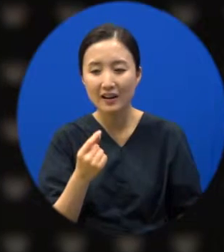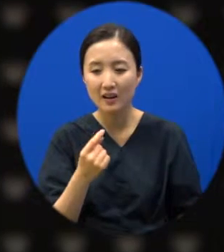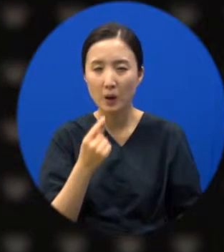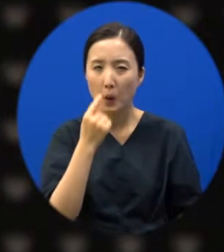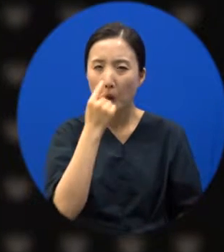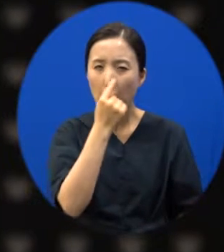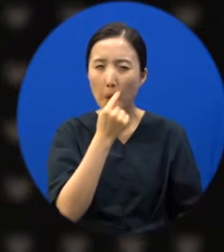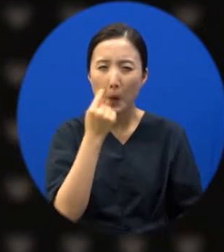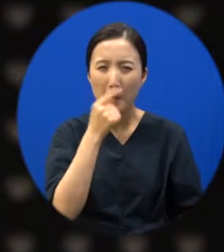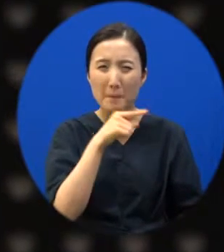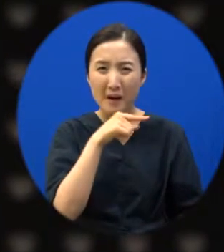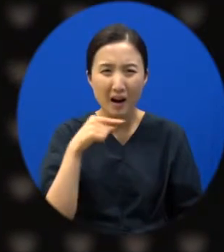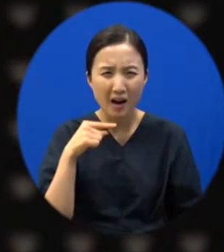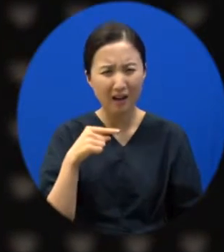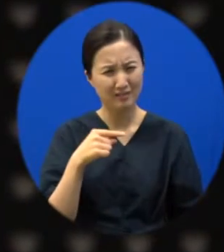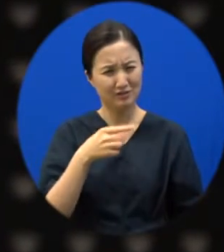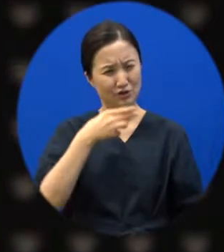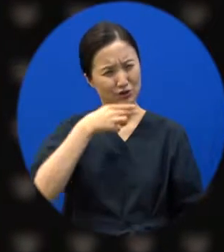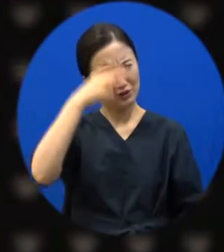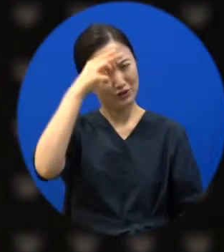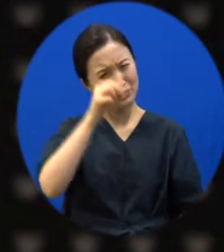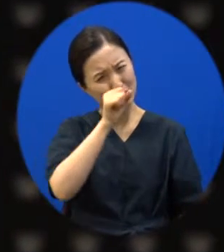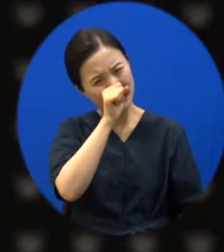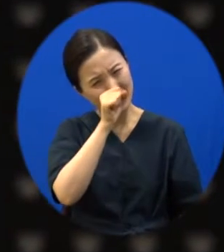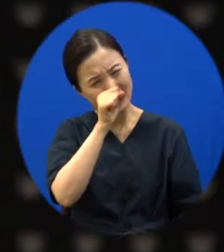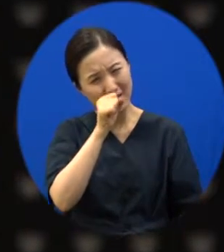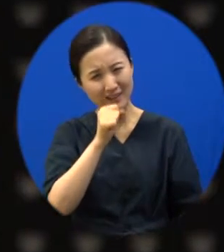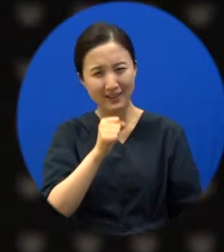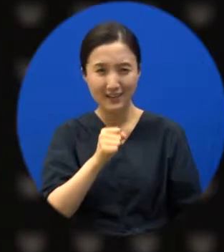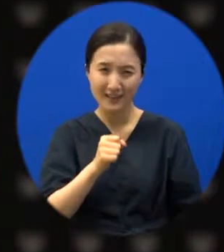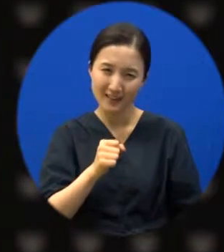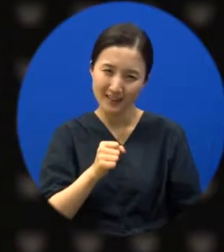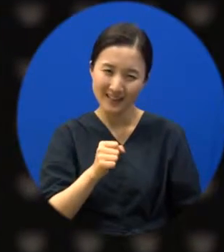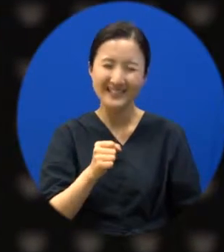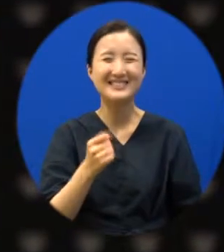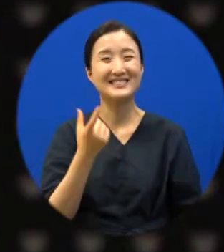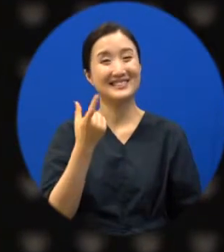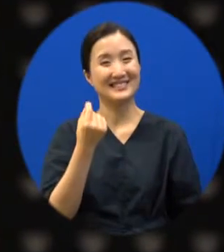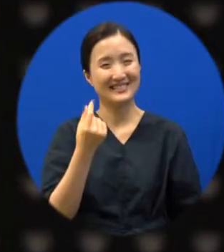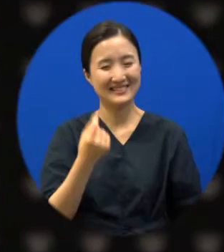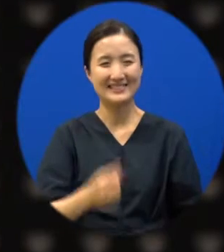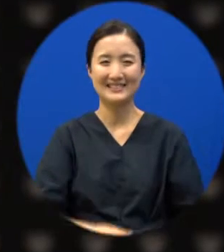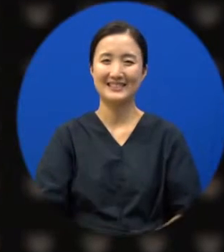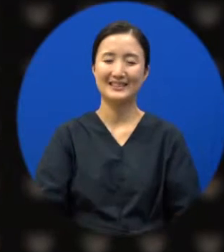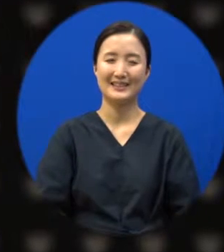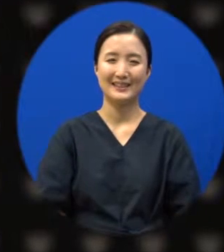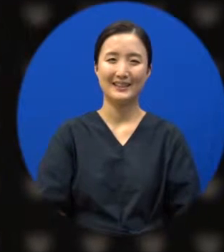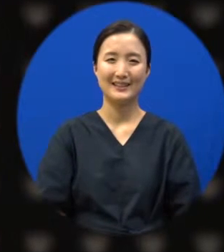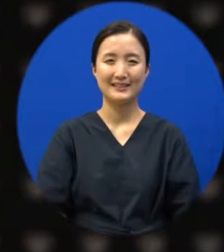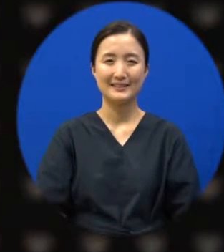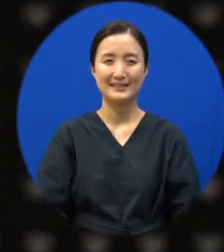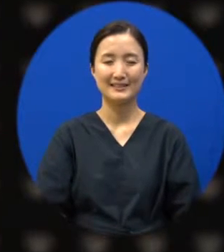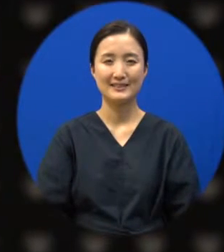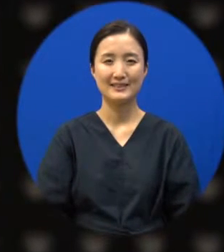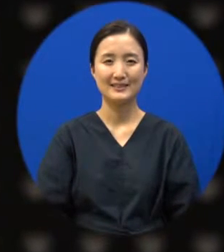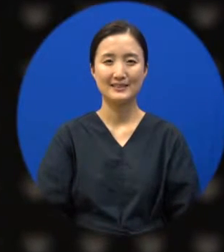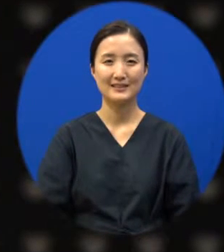아니면 코만 빨개요. 아, 술을 좋아하시는구나. 네, 이런 생각을 합니다.